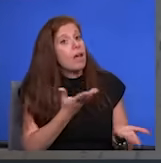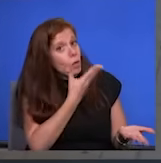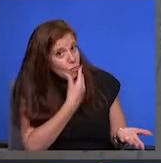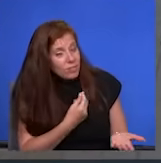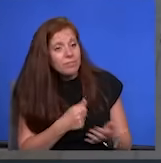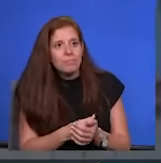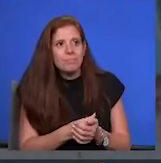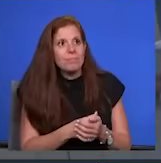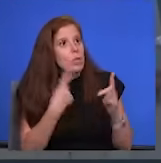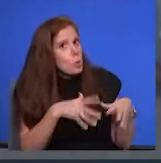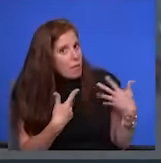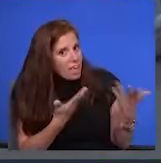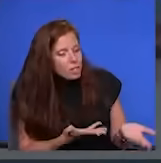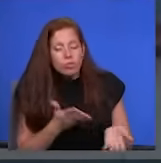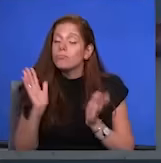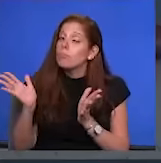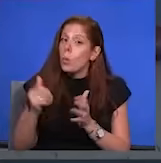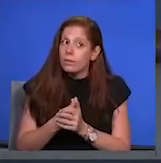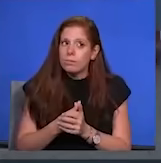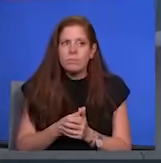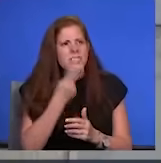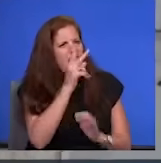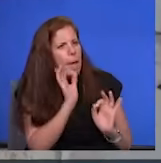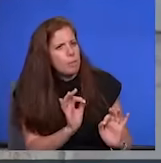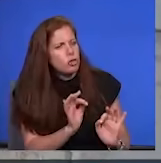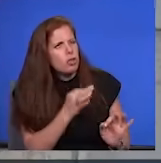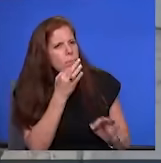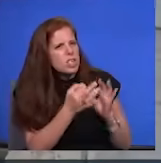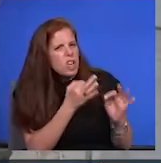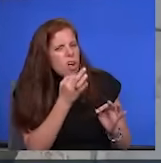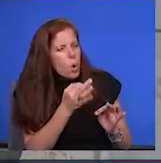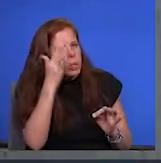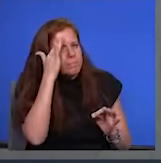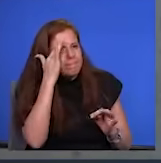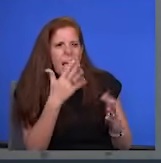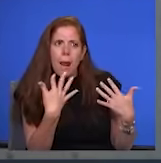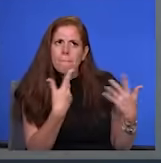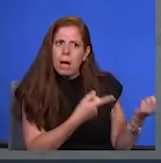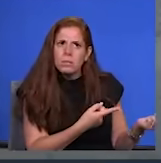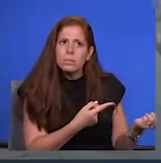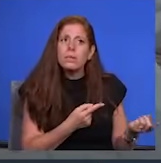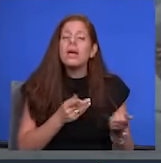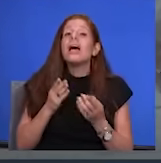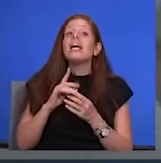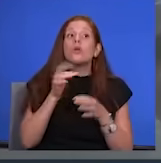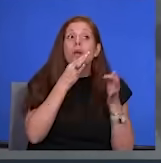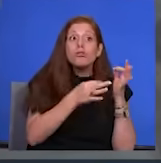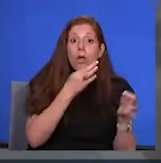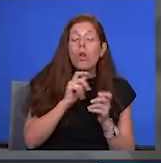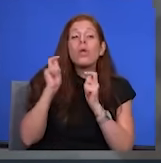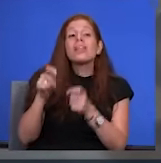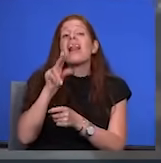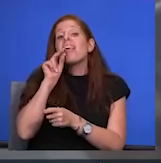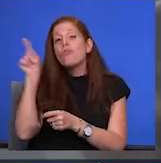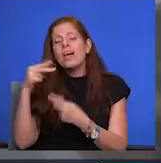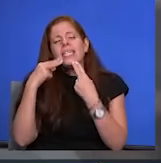יום מרגש. מאוד. תראה, האמת שיש הרבה סימני שאלה מאוד מטרידים על הפארק הזה. אז תגיש את כל השאלות שלך לדוברת, היא